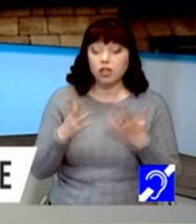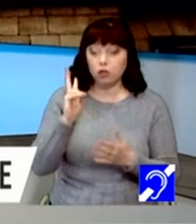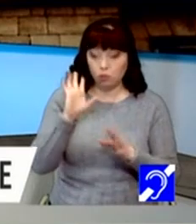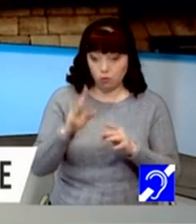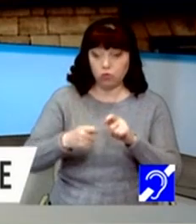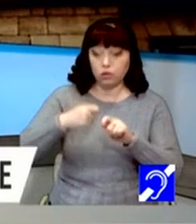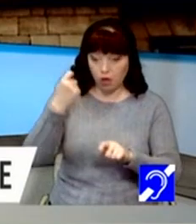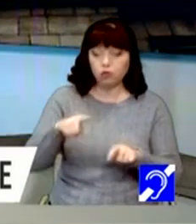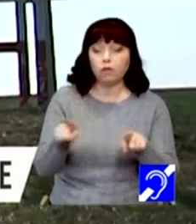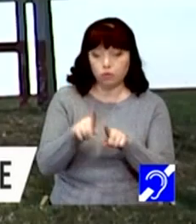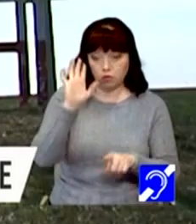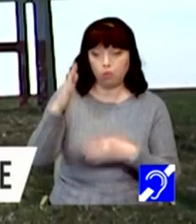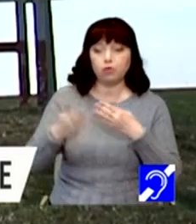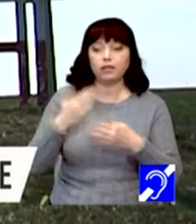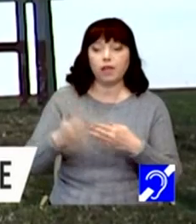trași la răspundere